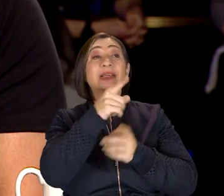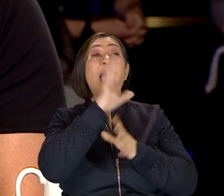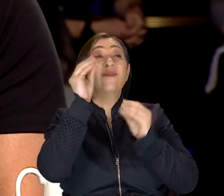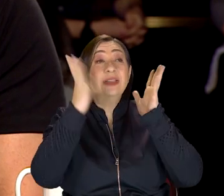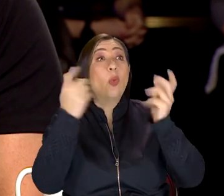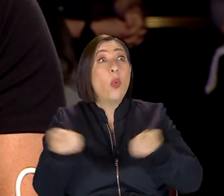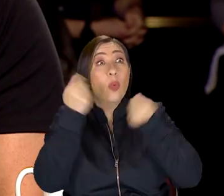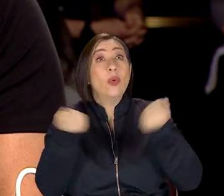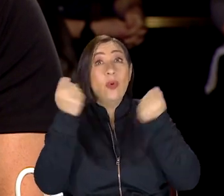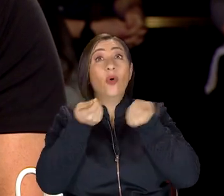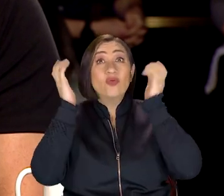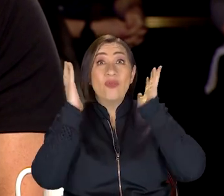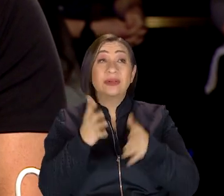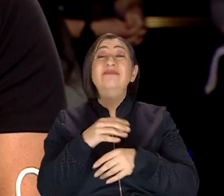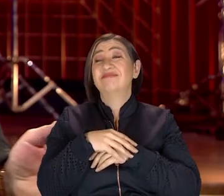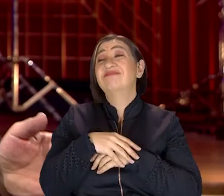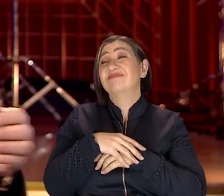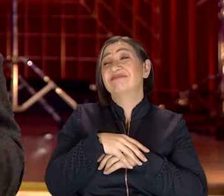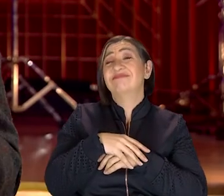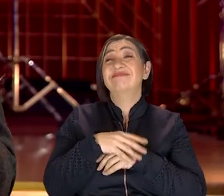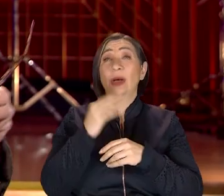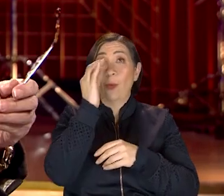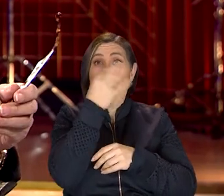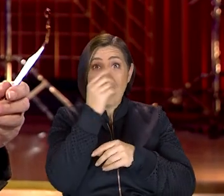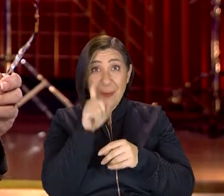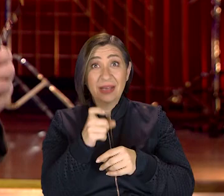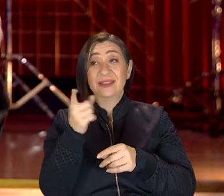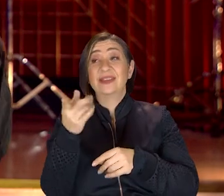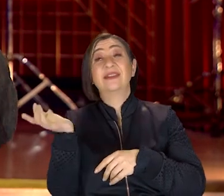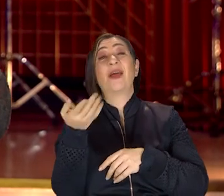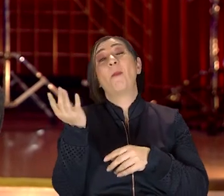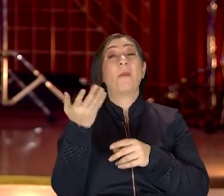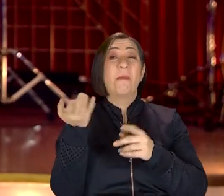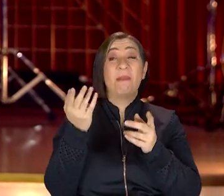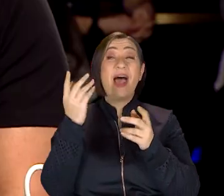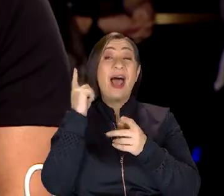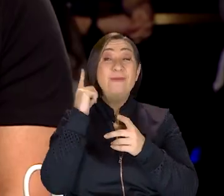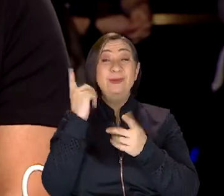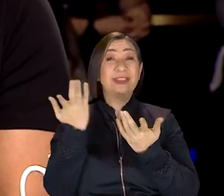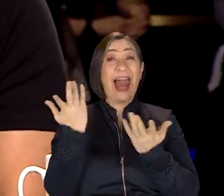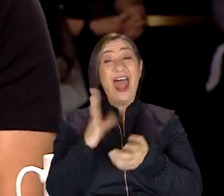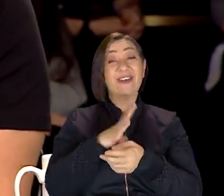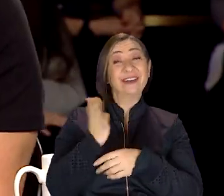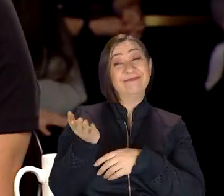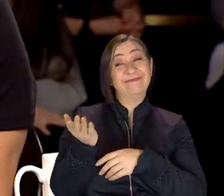fazla koştun sanki. Hmm. Olabilir. Kolay mı abi? Evet ama yani senin de ne maceralar.